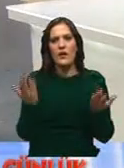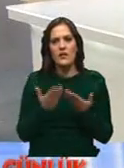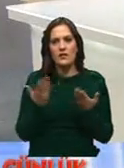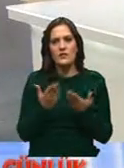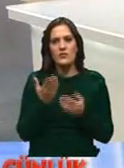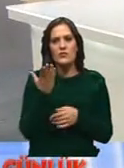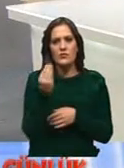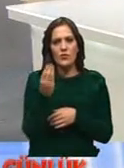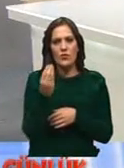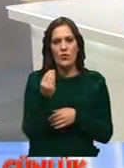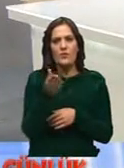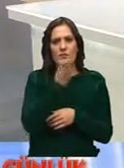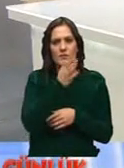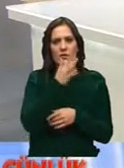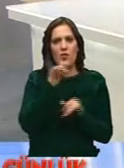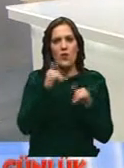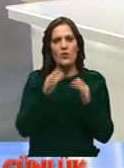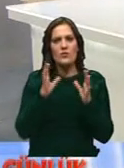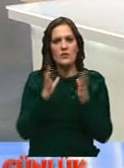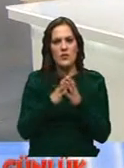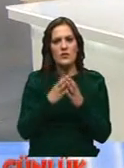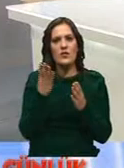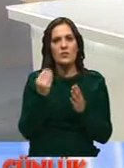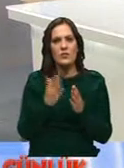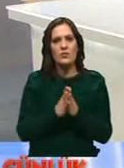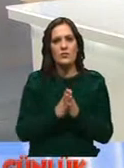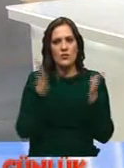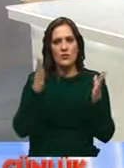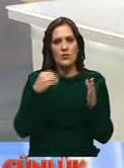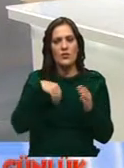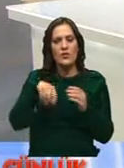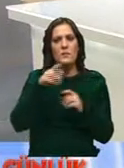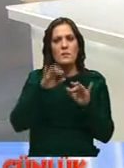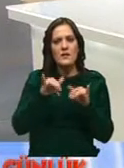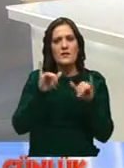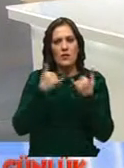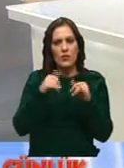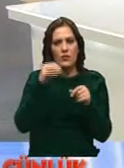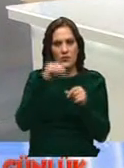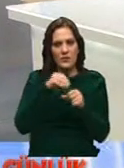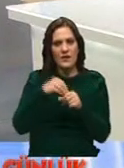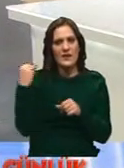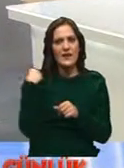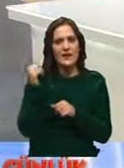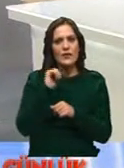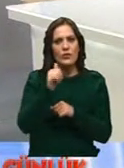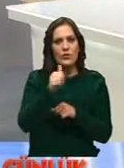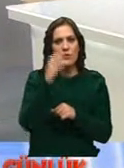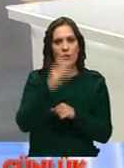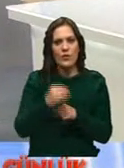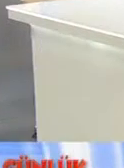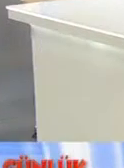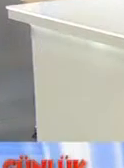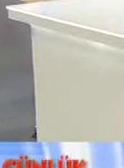Aslında çok biliyorsunuz oyun sektörü epey geniş ve büyük bir sektör. Hı hı. Bilgisayar oyunlarından yeni gündemimizde olan